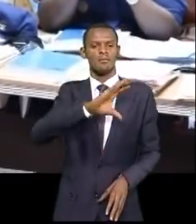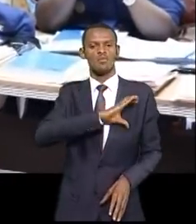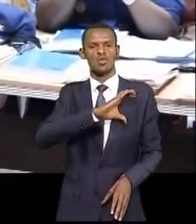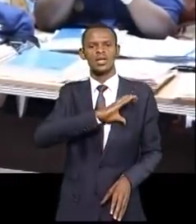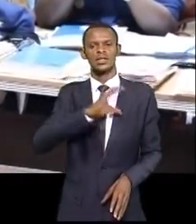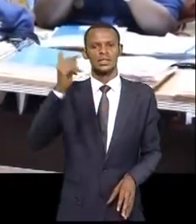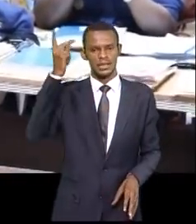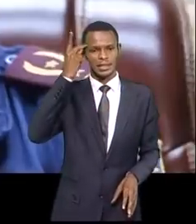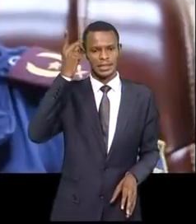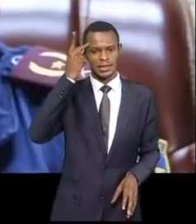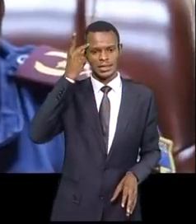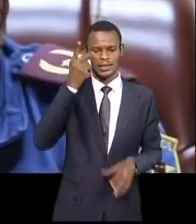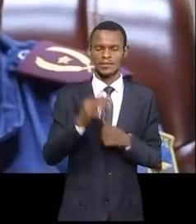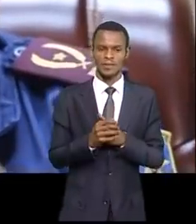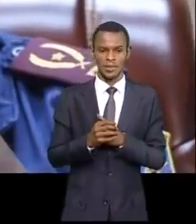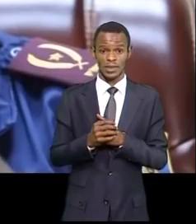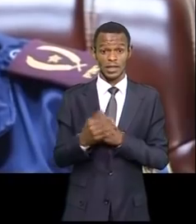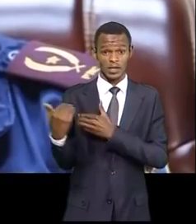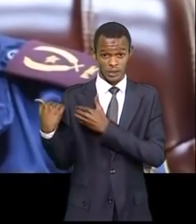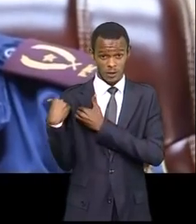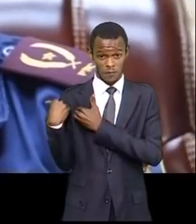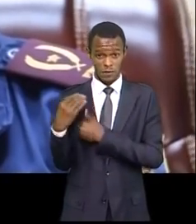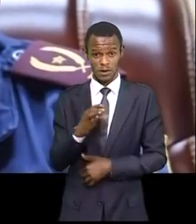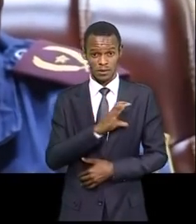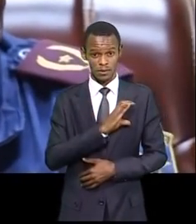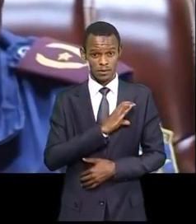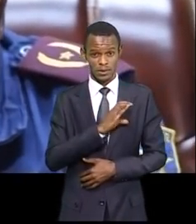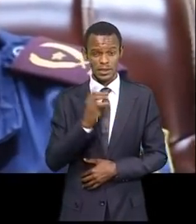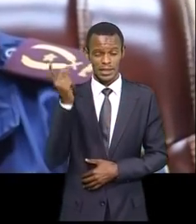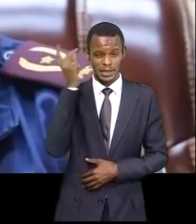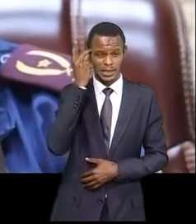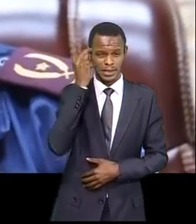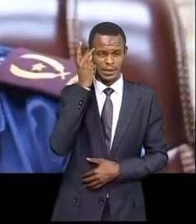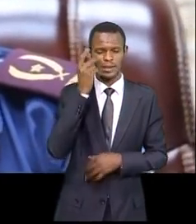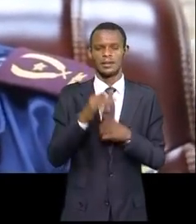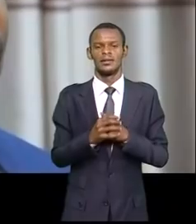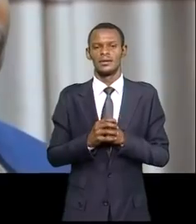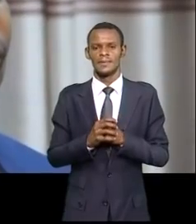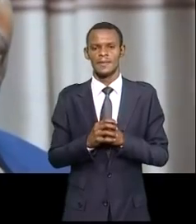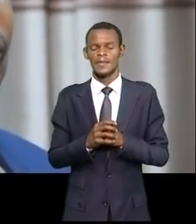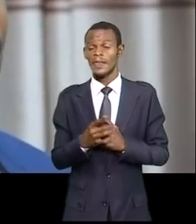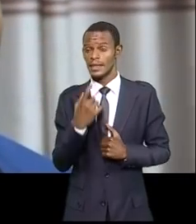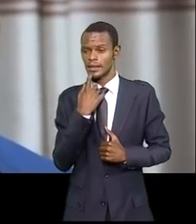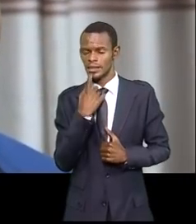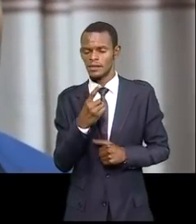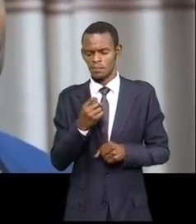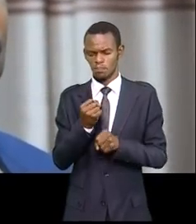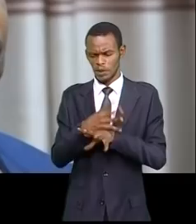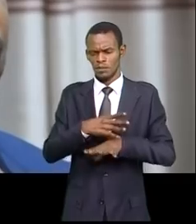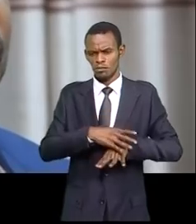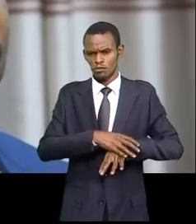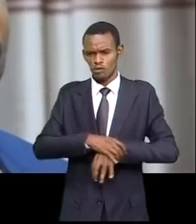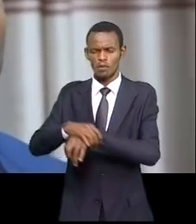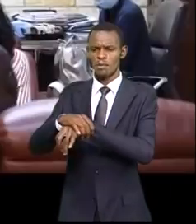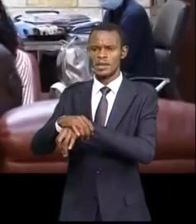général de la dg le train mais comme c'est le professeur de la ville de kinshasa le général silva nou ka second confirme c'est un compagnon pour doter le